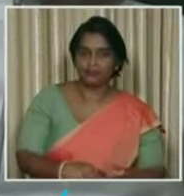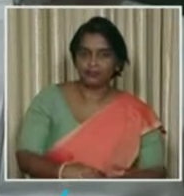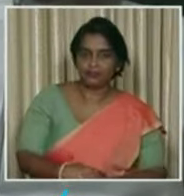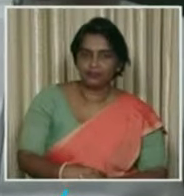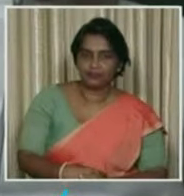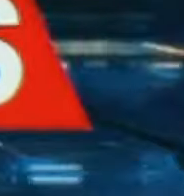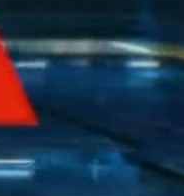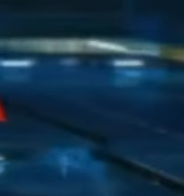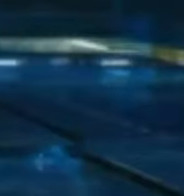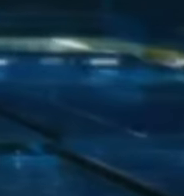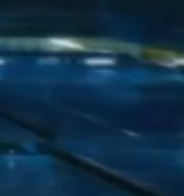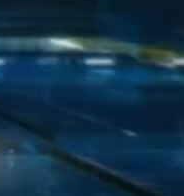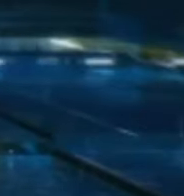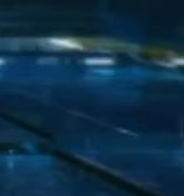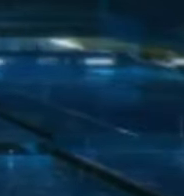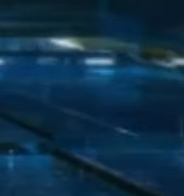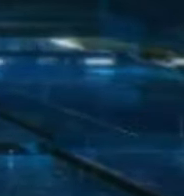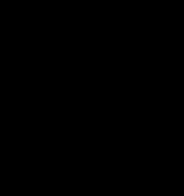ඒක වෙන වෙනම කරගන්න